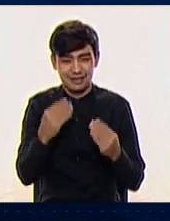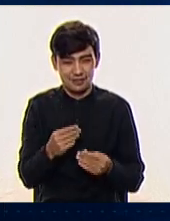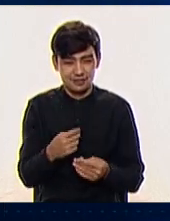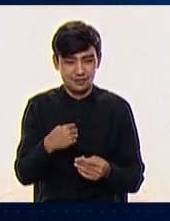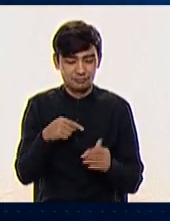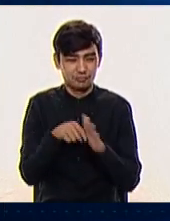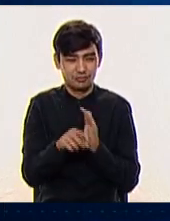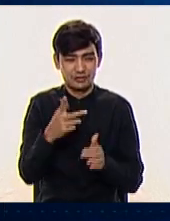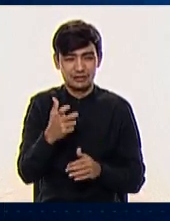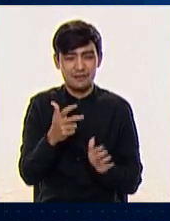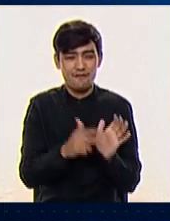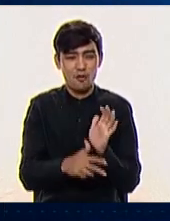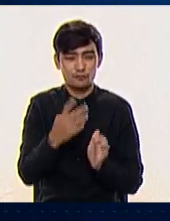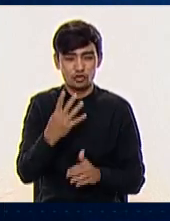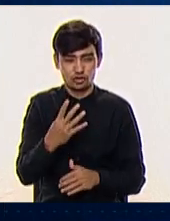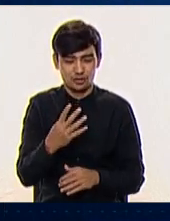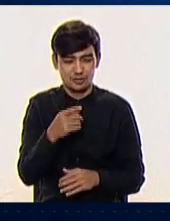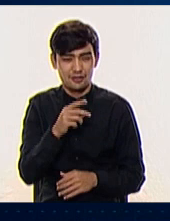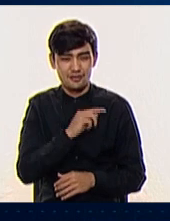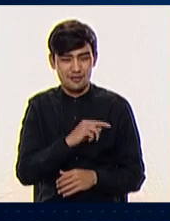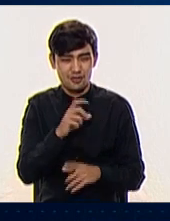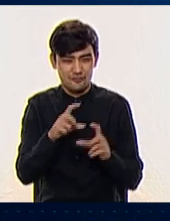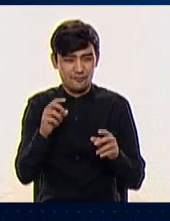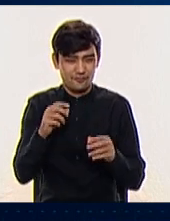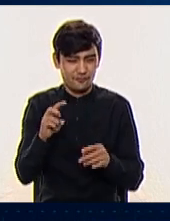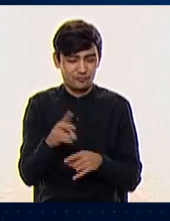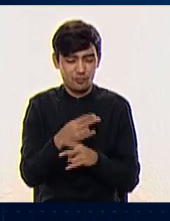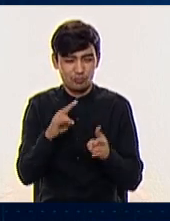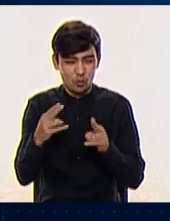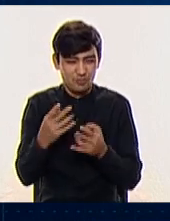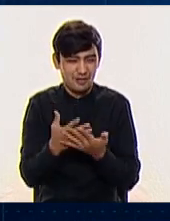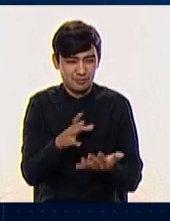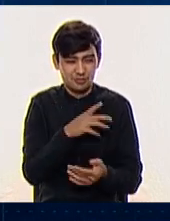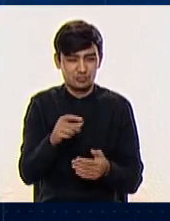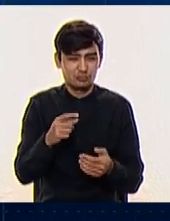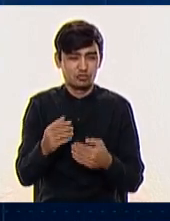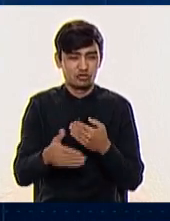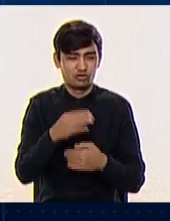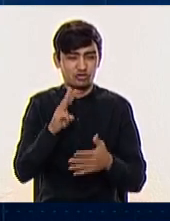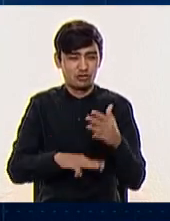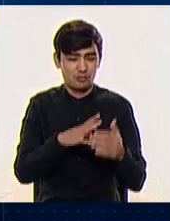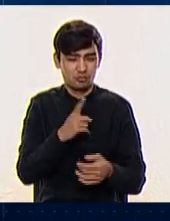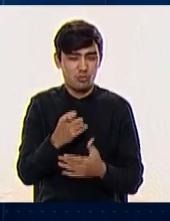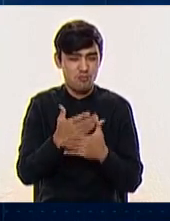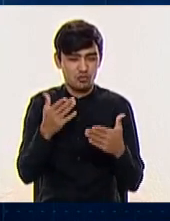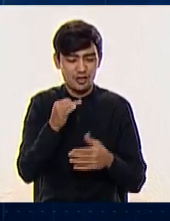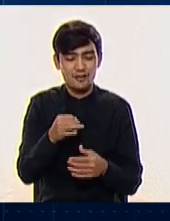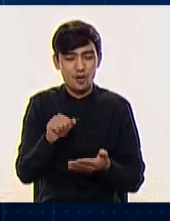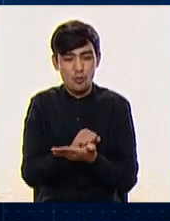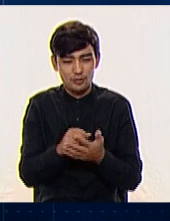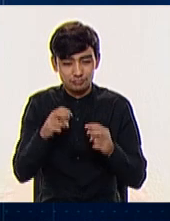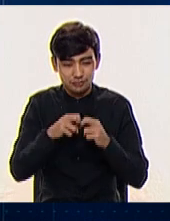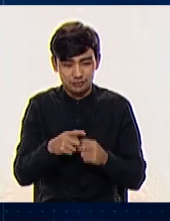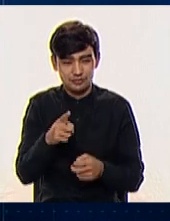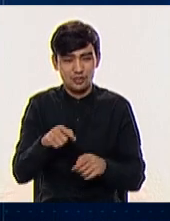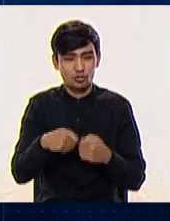пресечь 384 нелегальные вечеринки. Они выписали сотни штрафов. При проверке документов выяснилось, что среди нарушителей